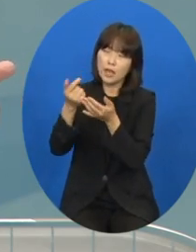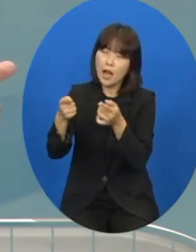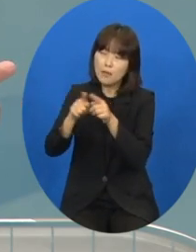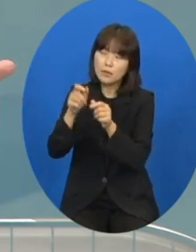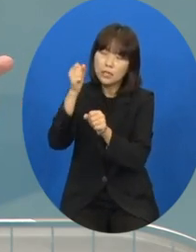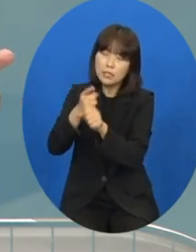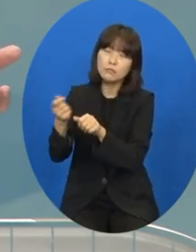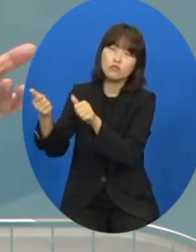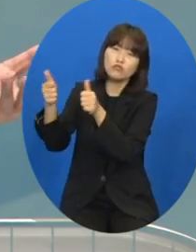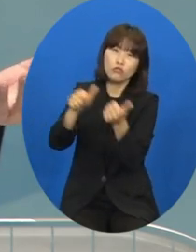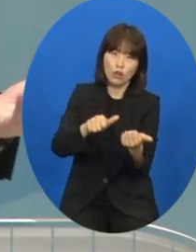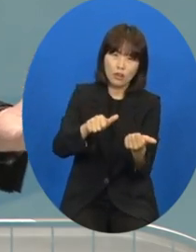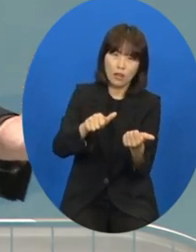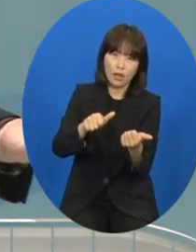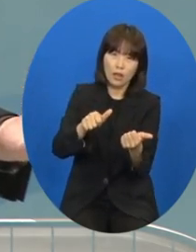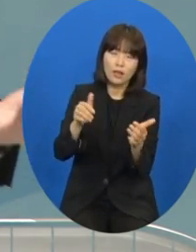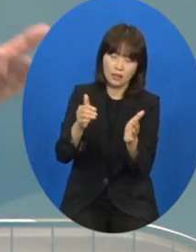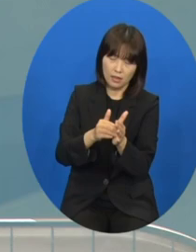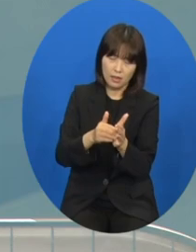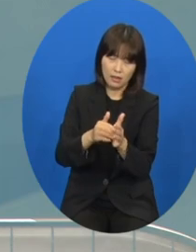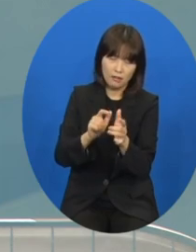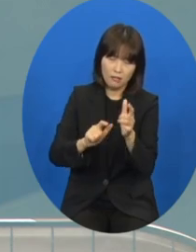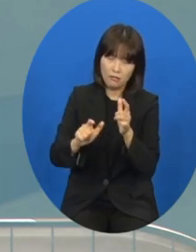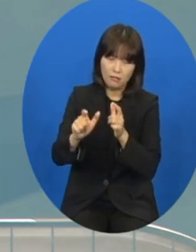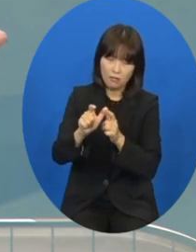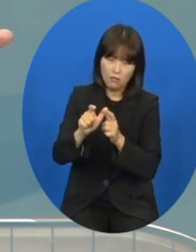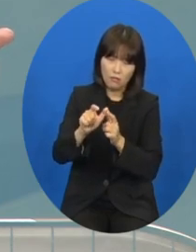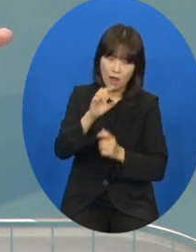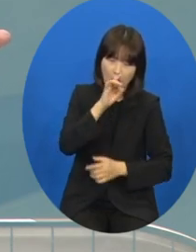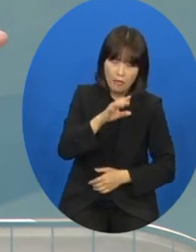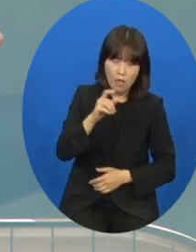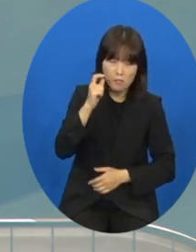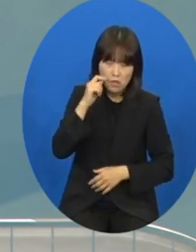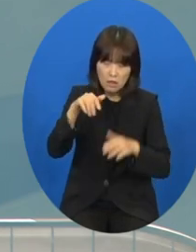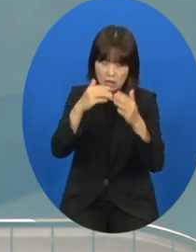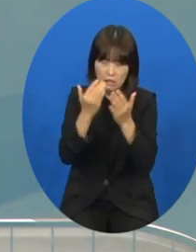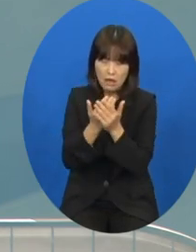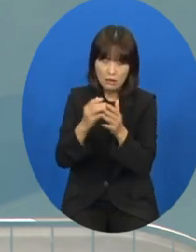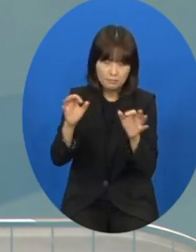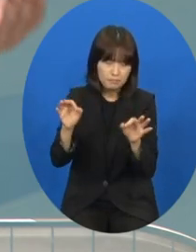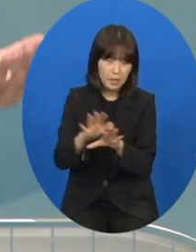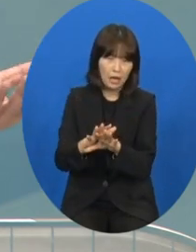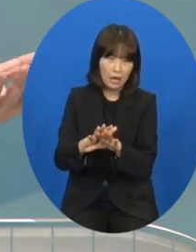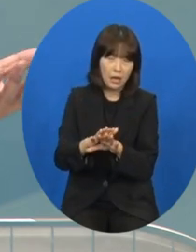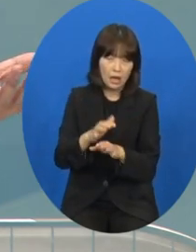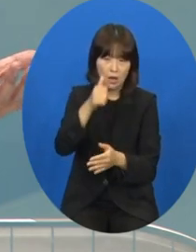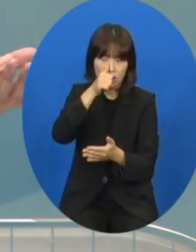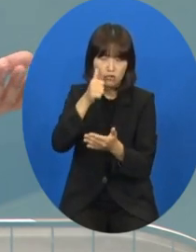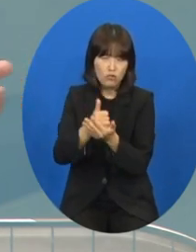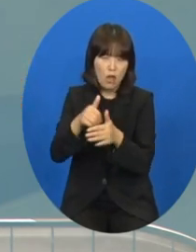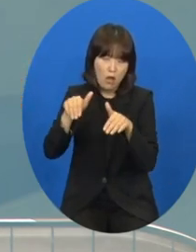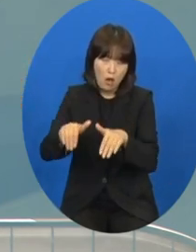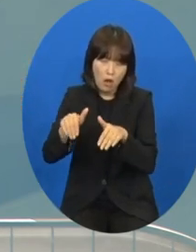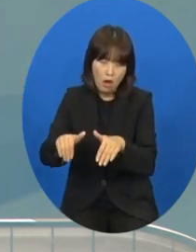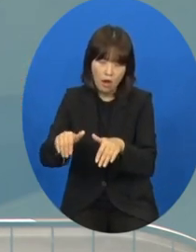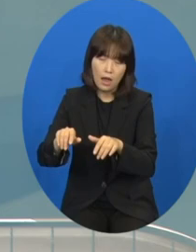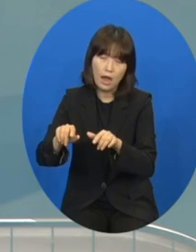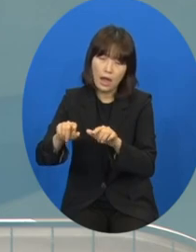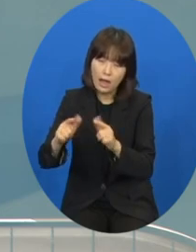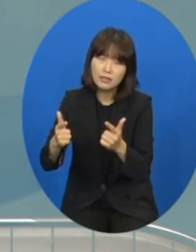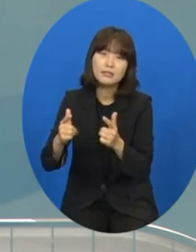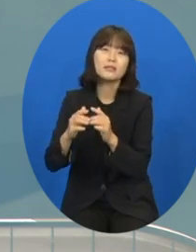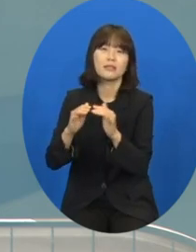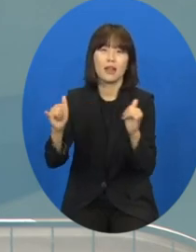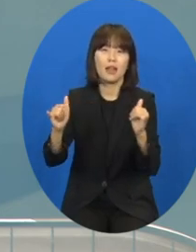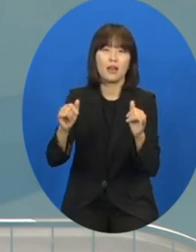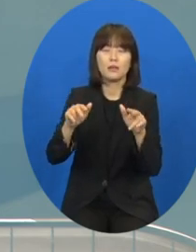죽었다. 더 이상 안 돼요, 못 해요, 다 없어졌다. 죄의 종노릇 하지 않는 사람.